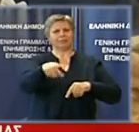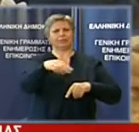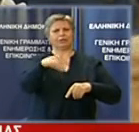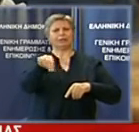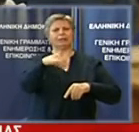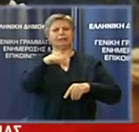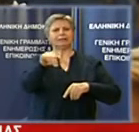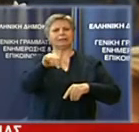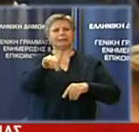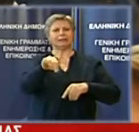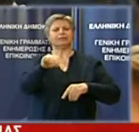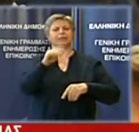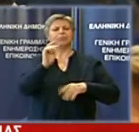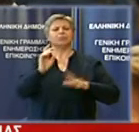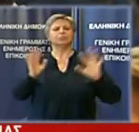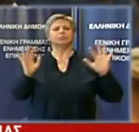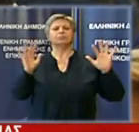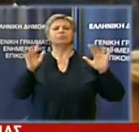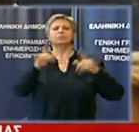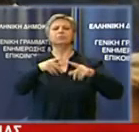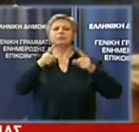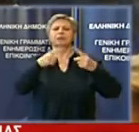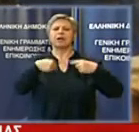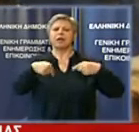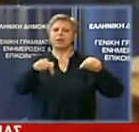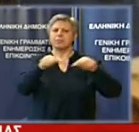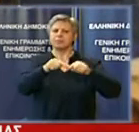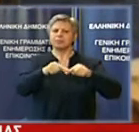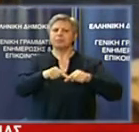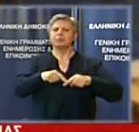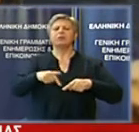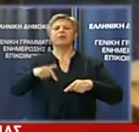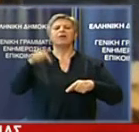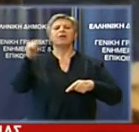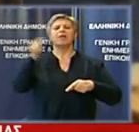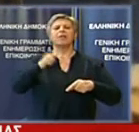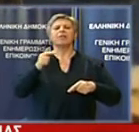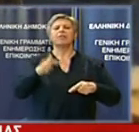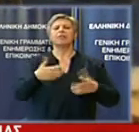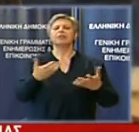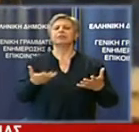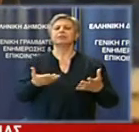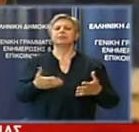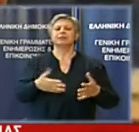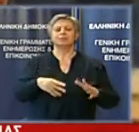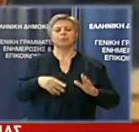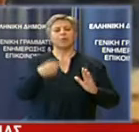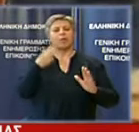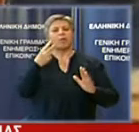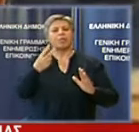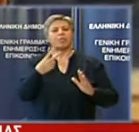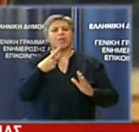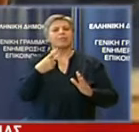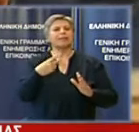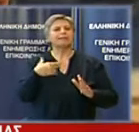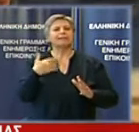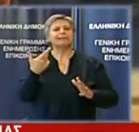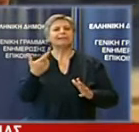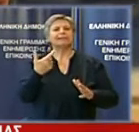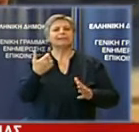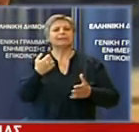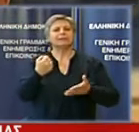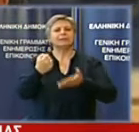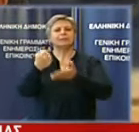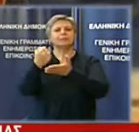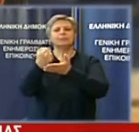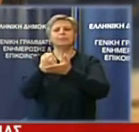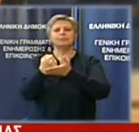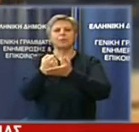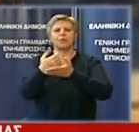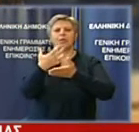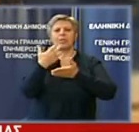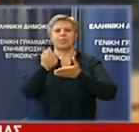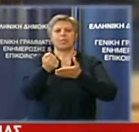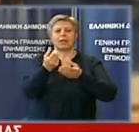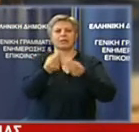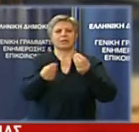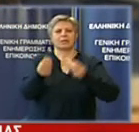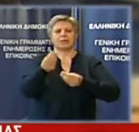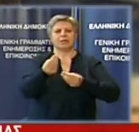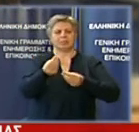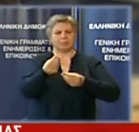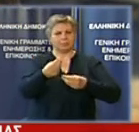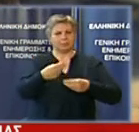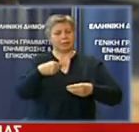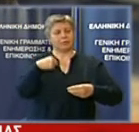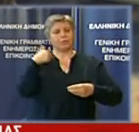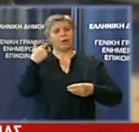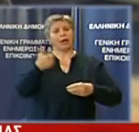πάρετε την αξιολόγηση για το βασικό κορμό των μέτρων, για το εφεδρικό πακέτο και βεβαίως θα σηματοδοτήσει την εκταμείευση των